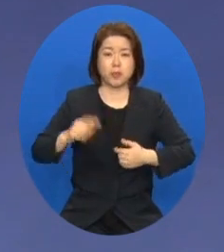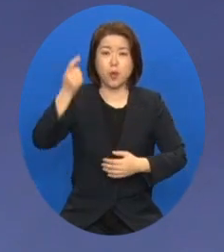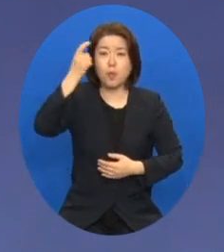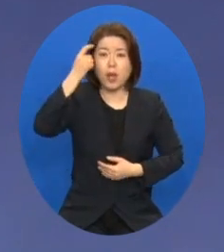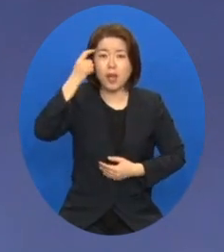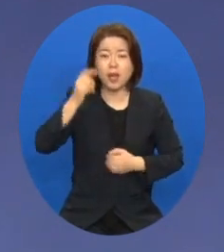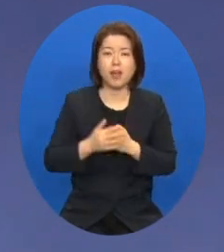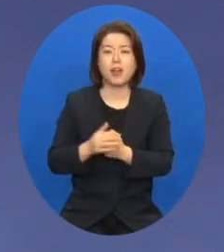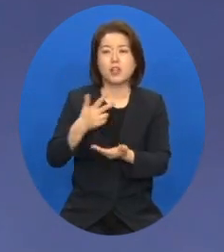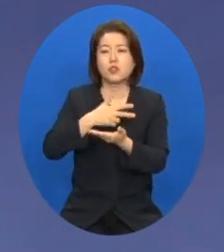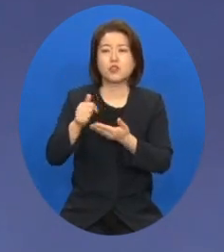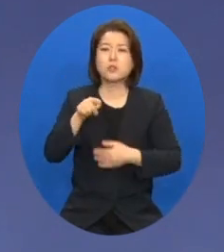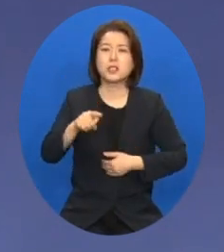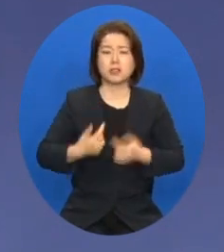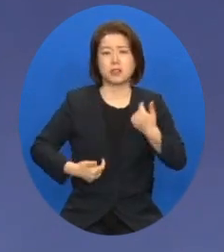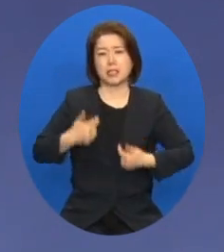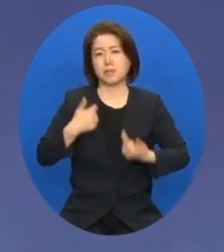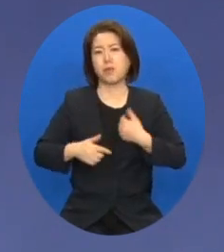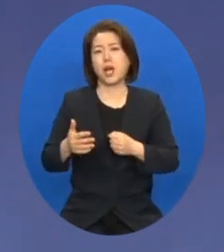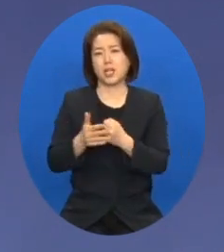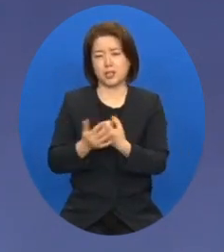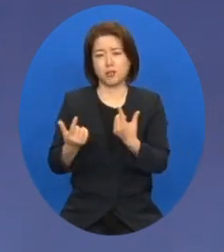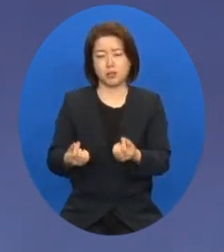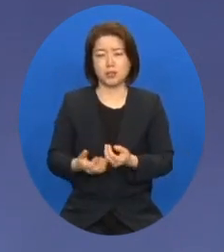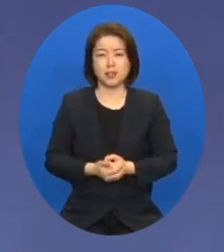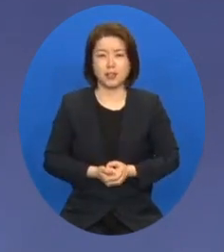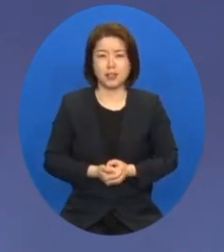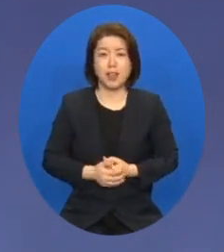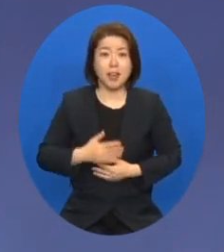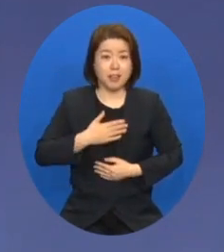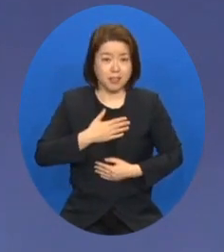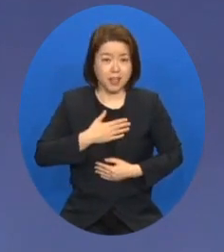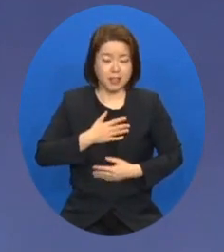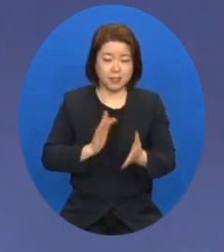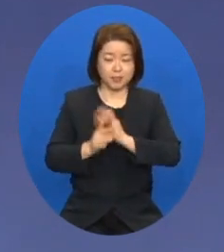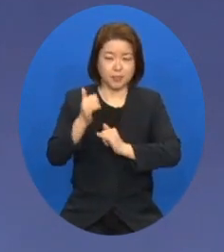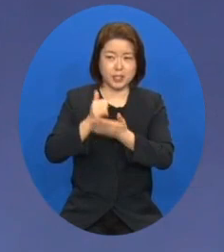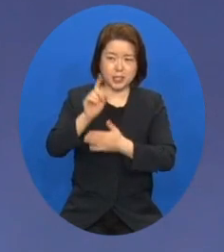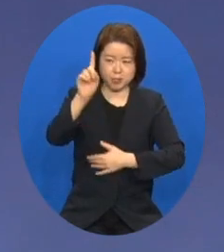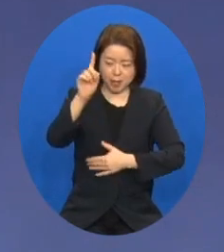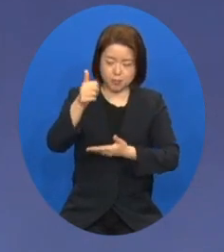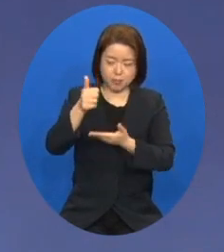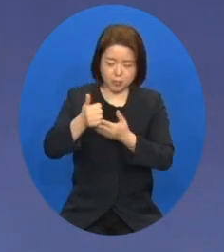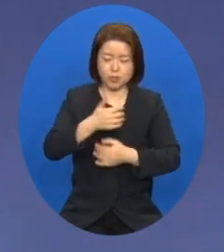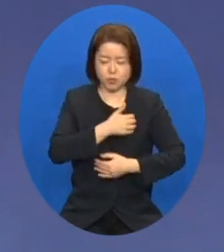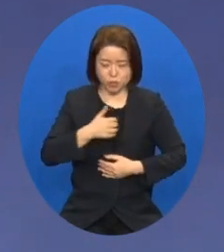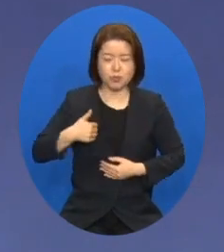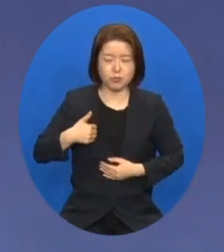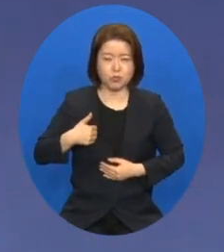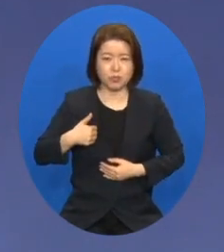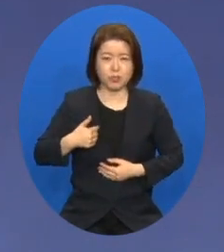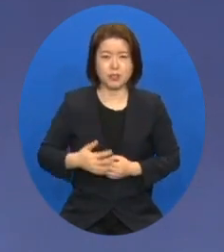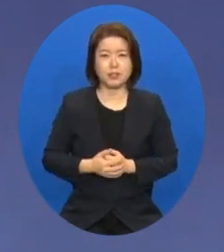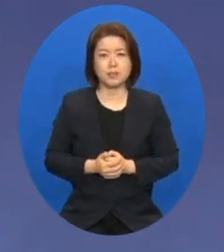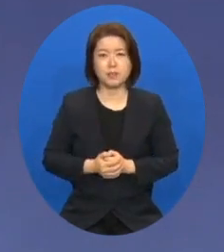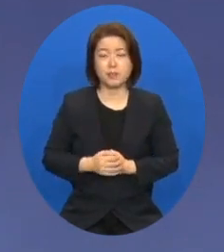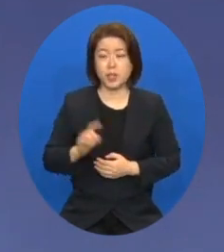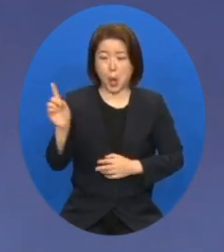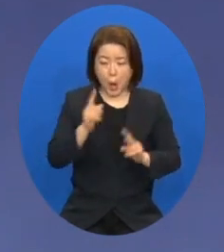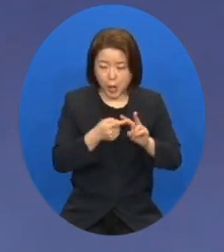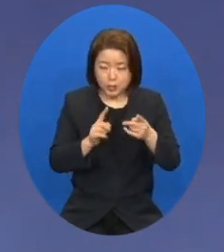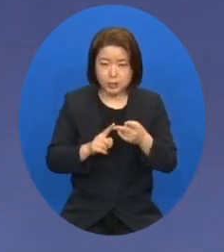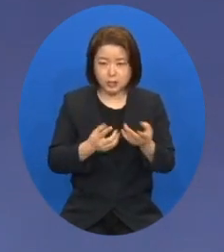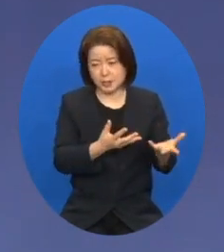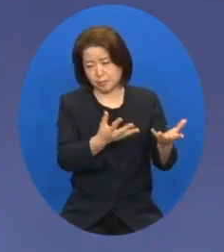주님이 그것을 기뻐하실 나는 예수님 한 분이면 충분한 것입니다 어떻든지